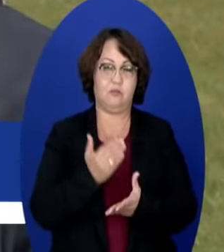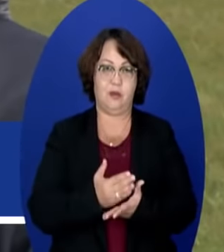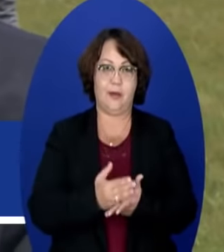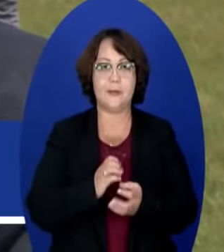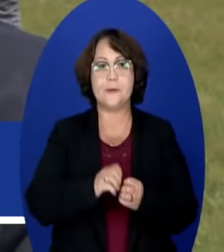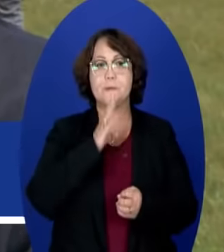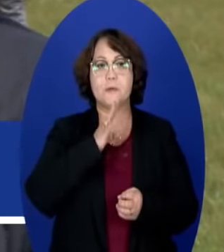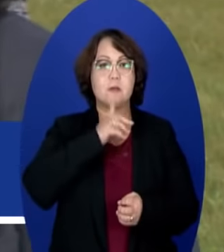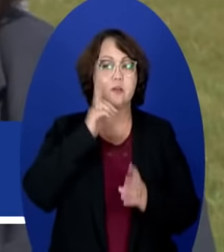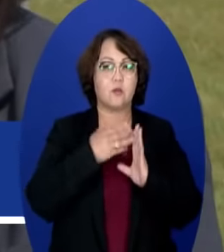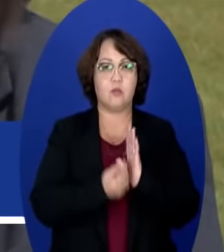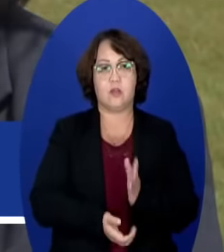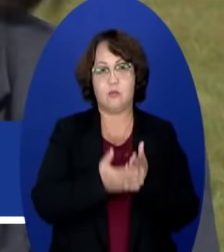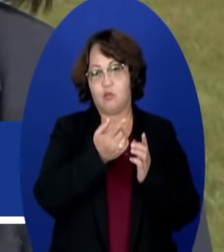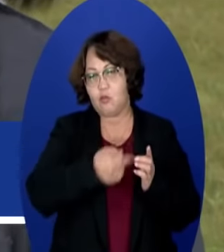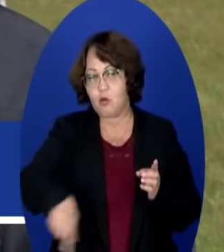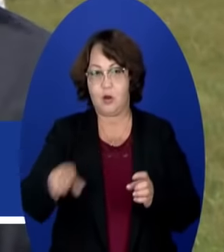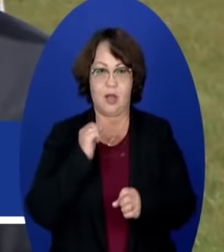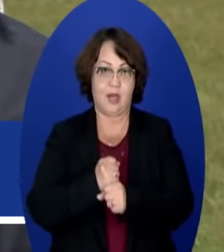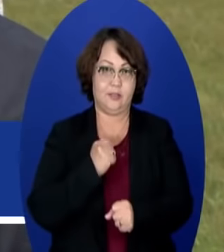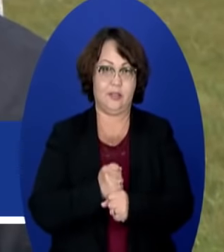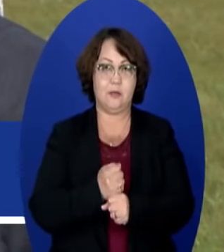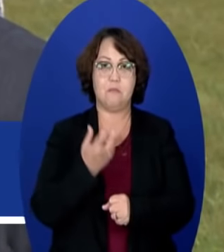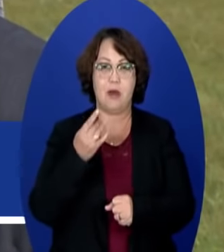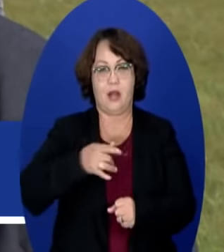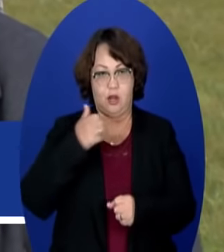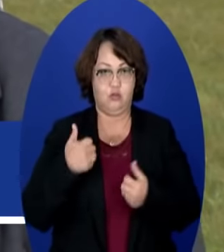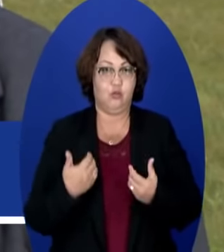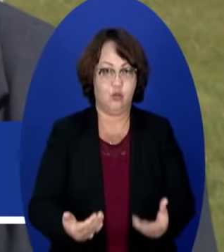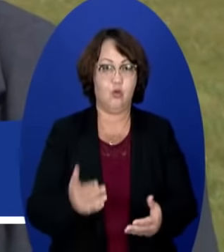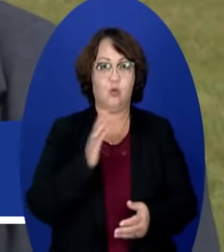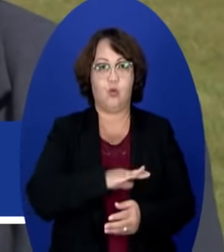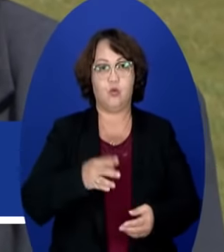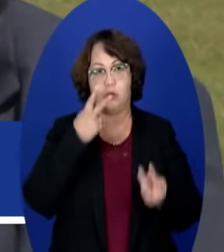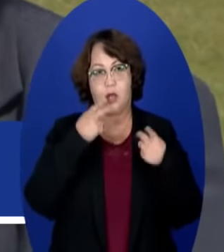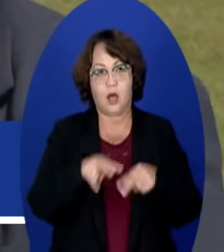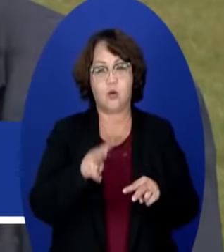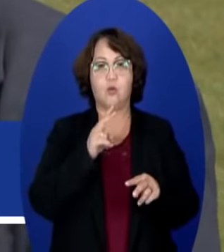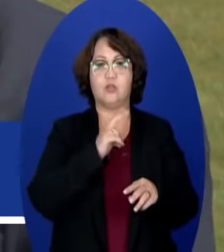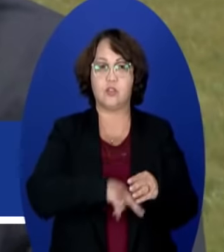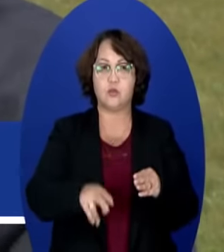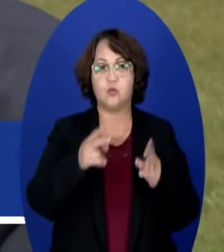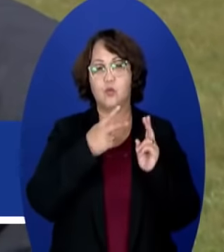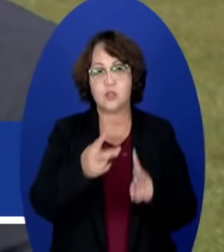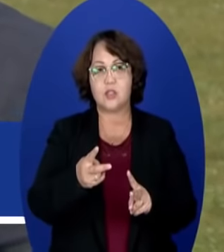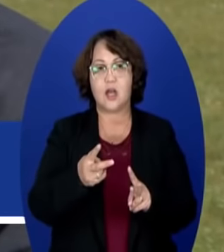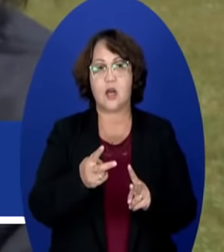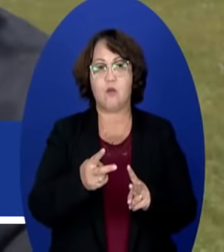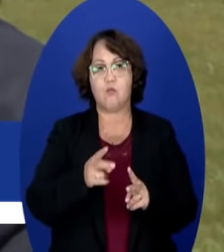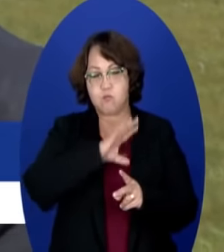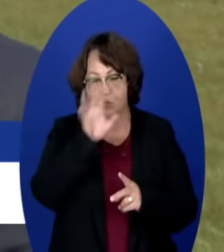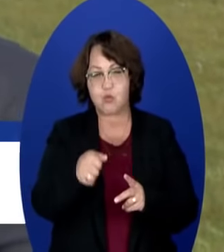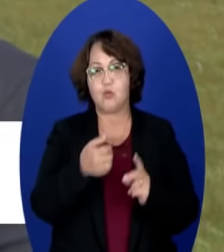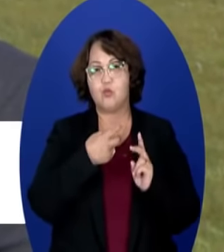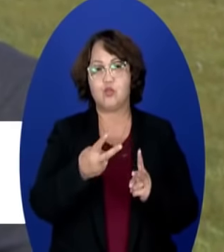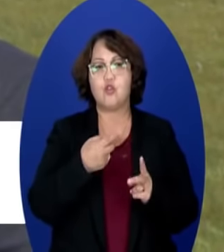бас одоо ажлын байртай нь хангах хүүхдийн одоо бас хүүхдийн одоо харах үйлчилгээ тийм ээ одоо бүхэл энэ